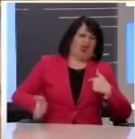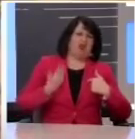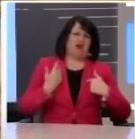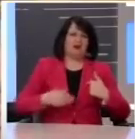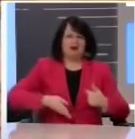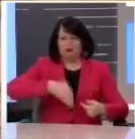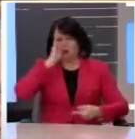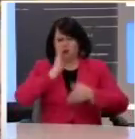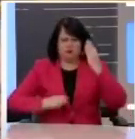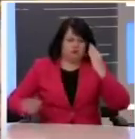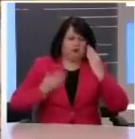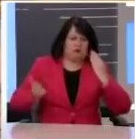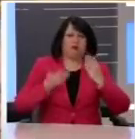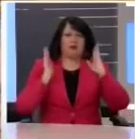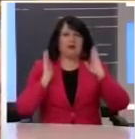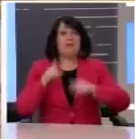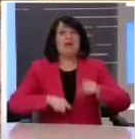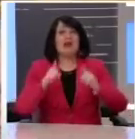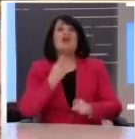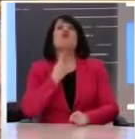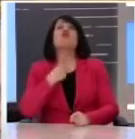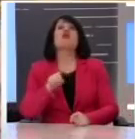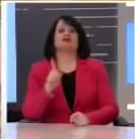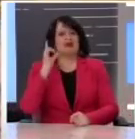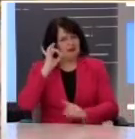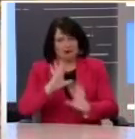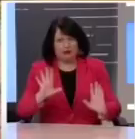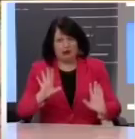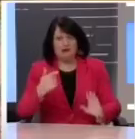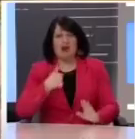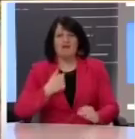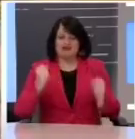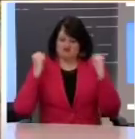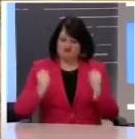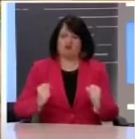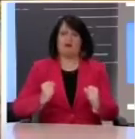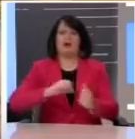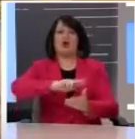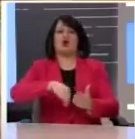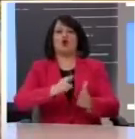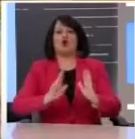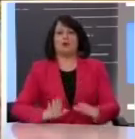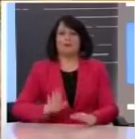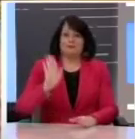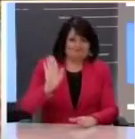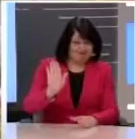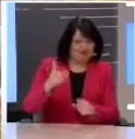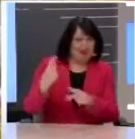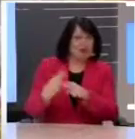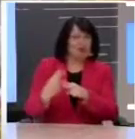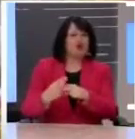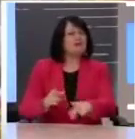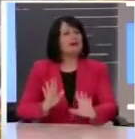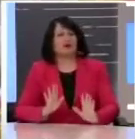καρπαζιάς πια, όσο και αν κάποιοι αυτό δεν θέλουν να το καταλάβουν. Το πιο σημαντικό όμως, κύριε Θοδωράκη,